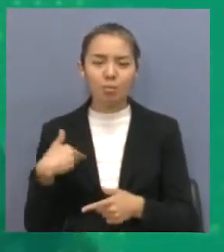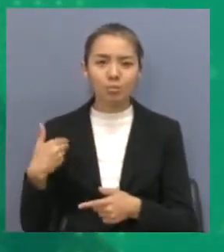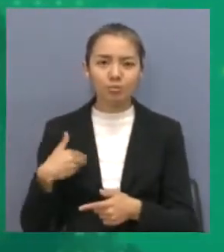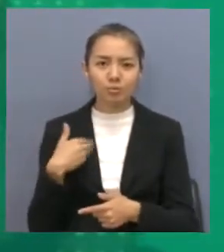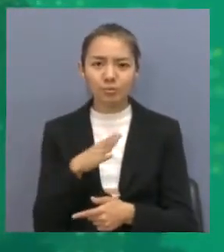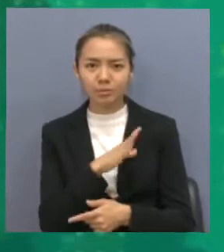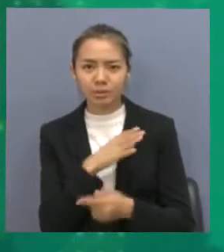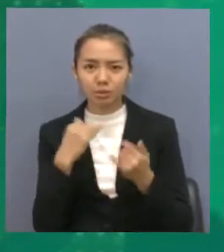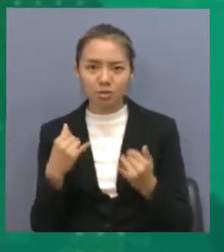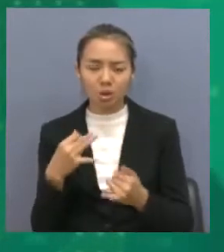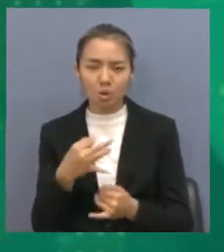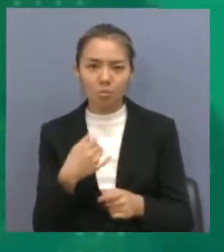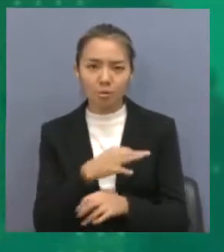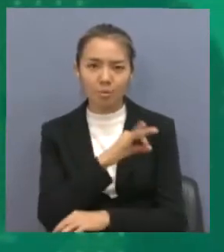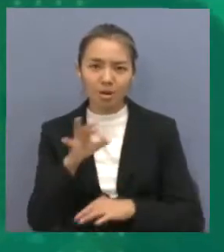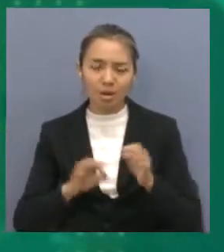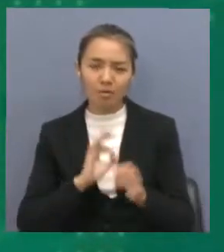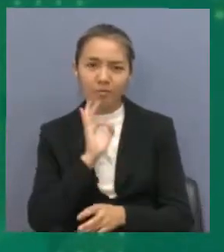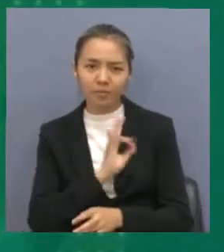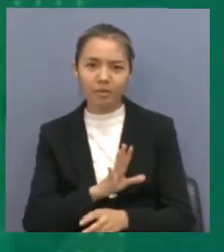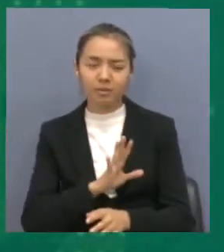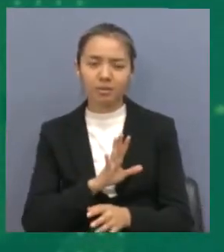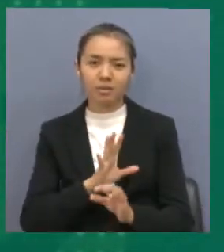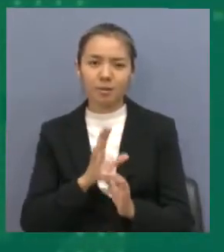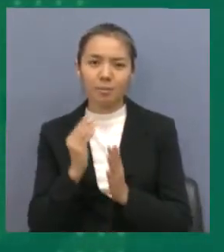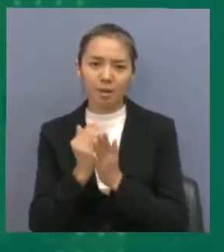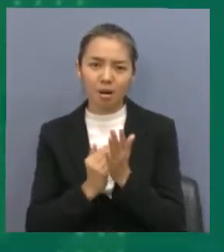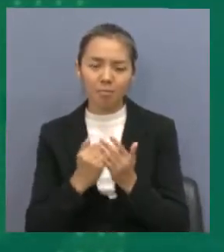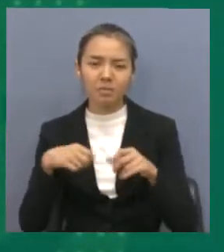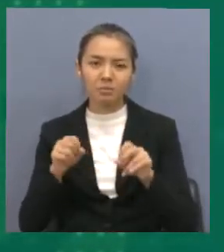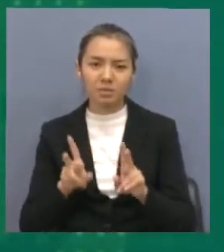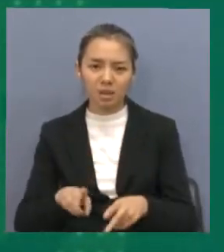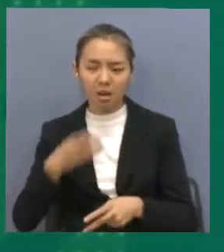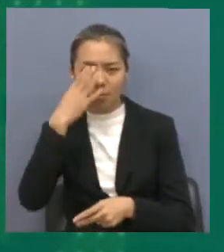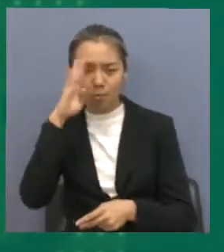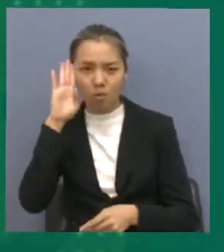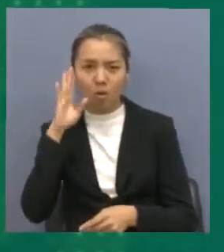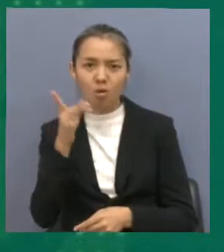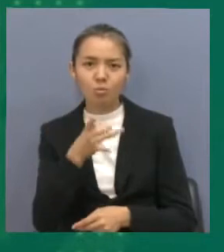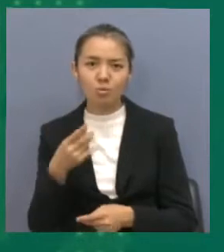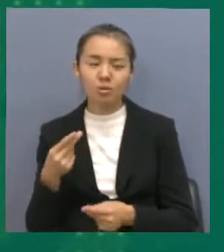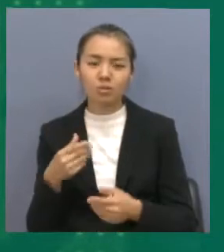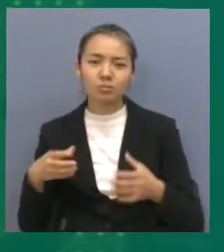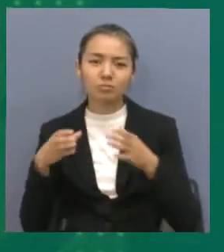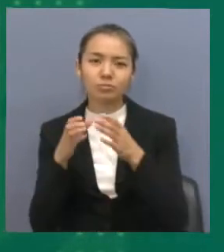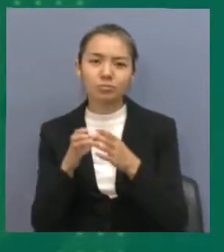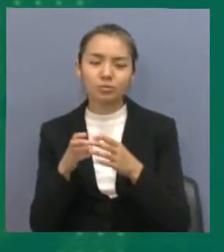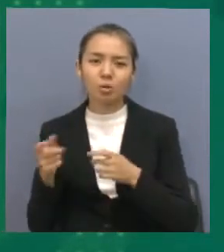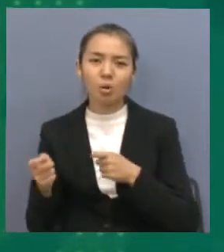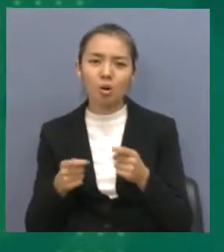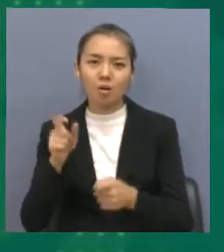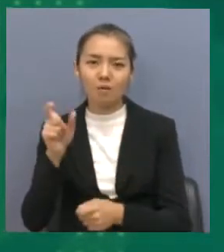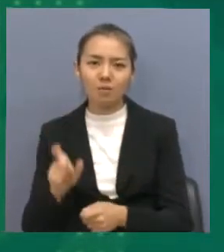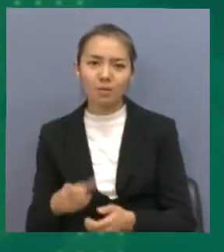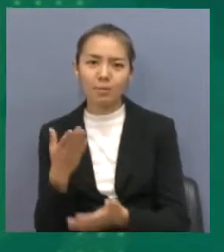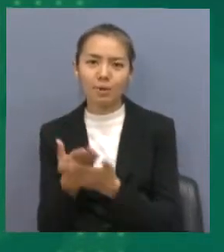ұсынды. Өңір басшысы жобаны ұтымды деп тауып, бұл бағытта облыстық табиғи ресурстар мен табиғатты пайдалануды реттеу басқармасына